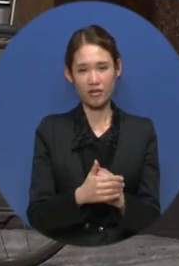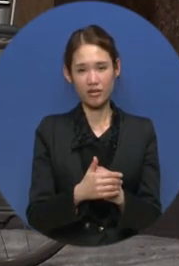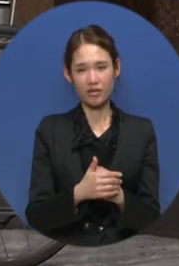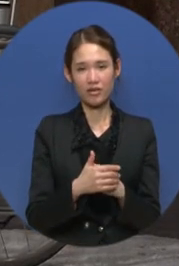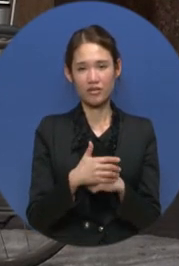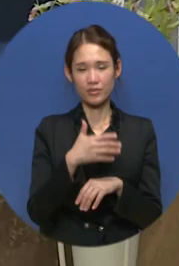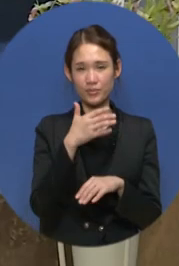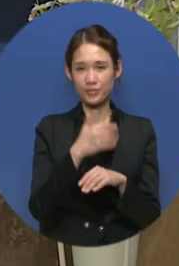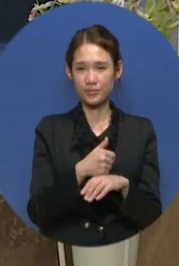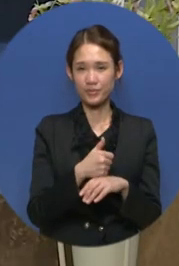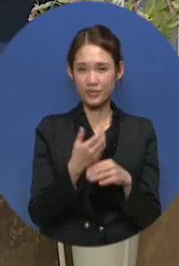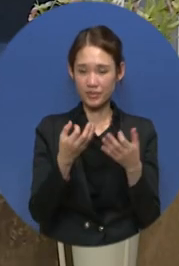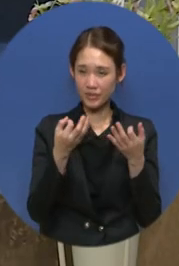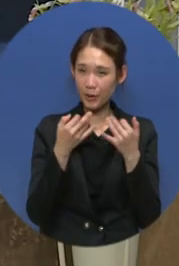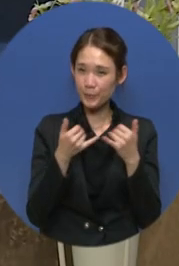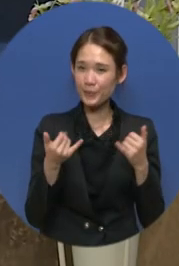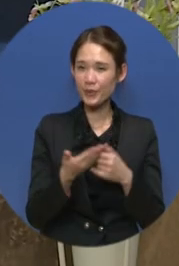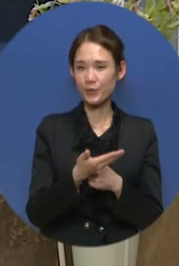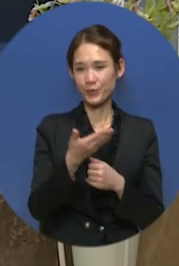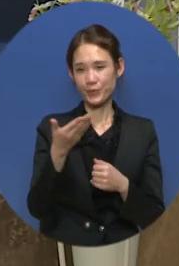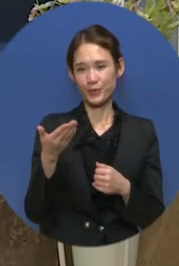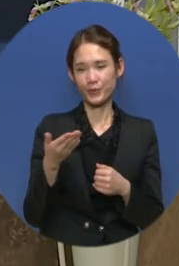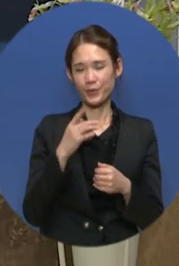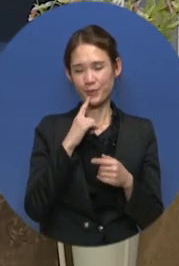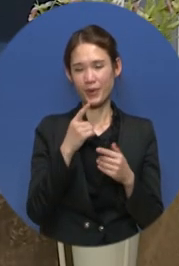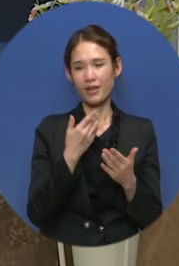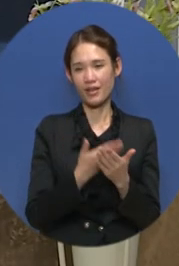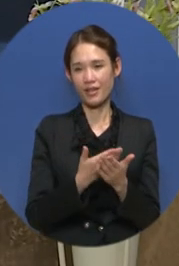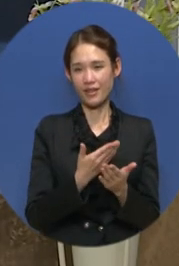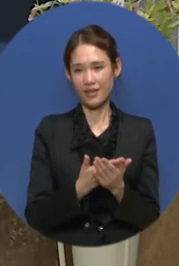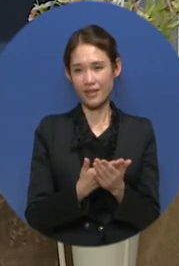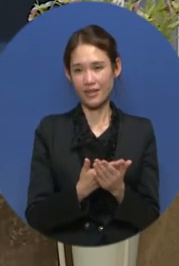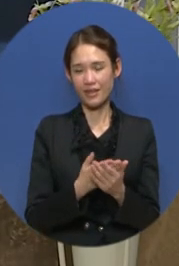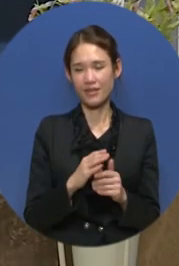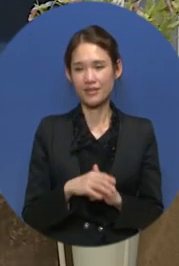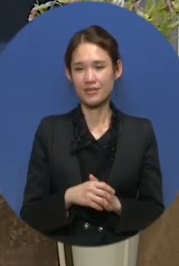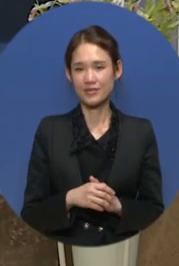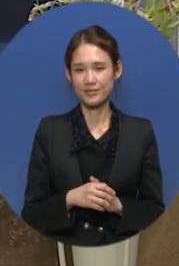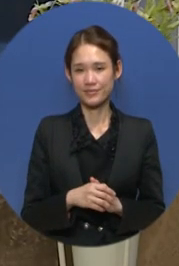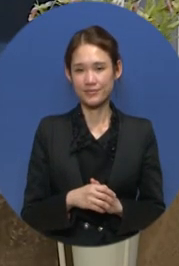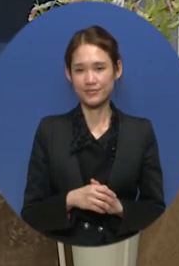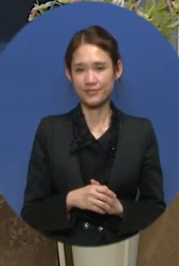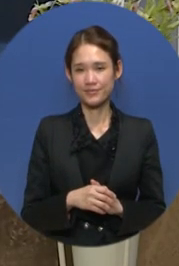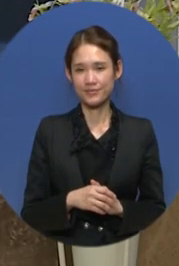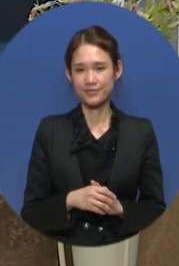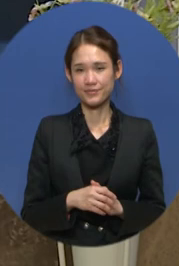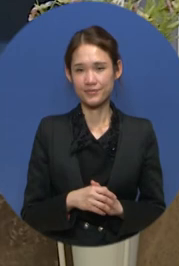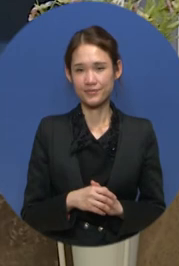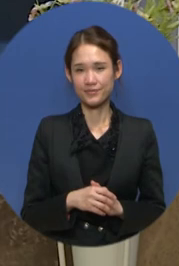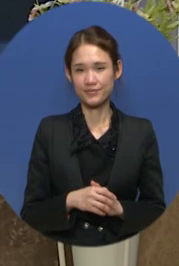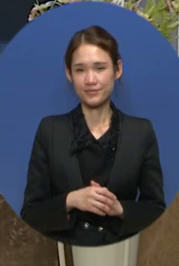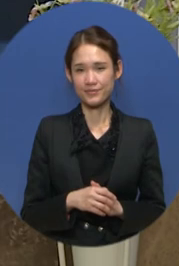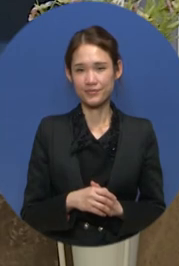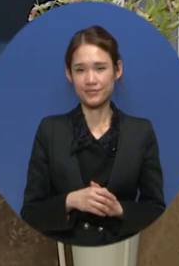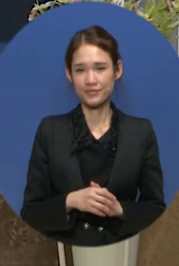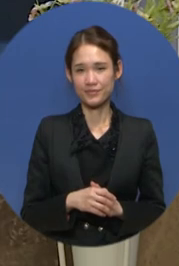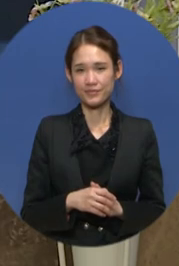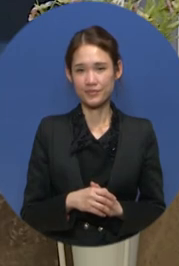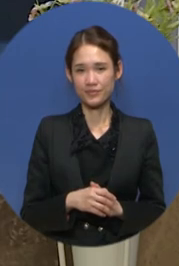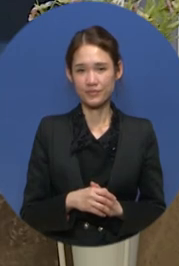되는데요. 그럼 이제 마지막으로 네. 시청자분들께 네. 한 말씀 해 주시죠. 아, 그래요?